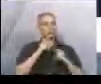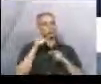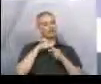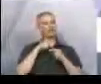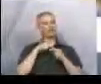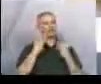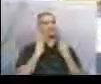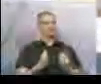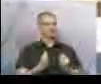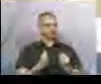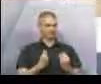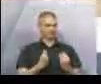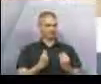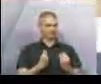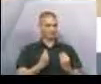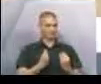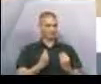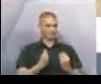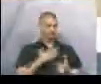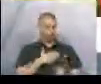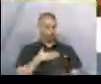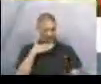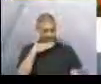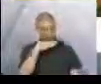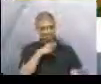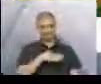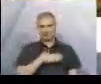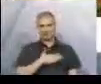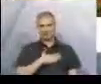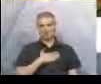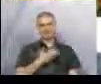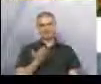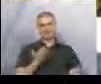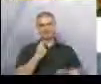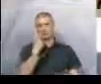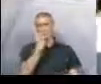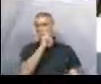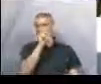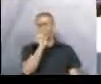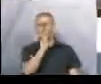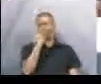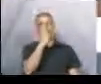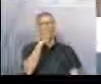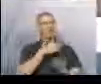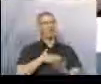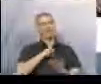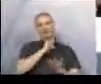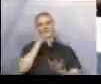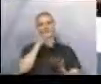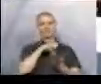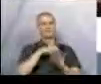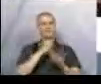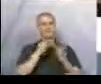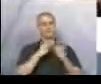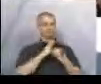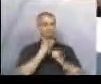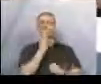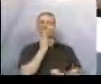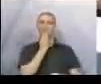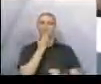חיובית, וחג הפסח הוא חג שאולי אחד החגים המרכזיים, המשפחתיים,